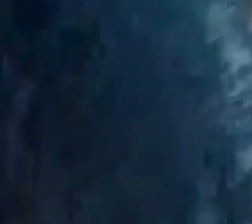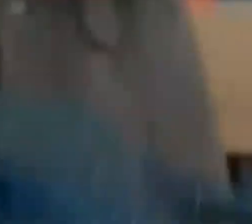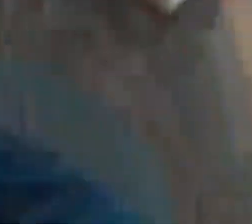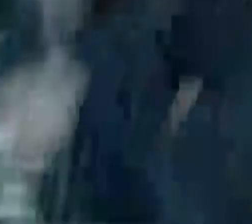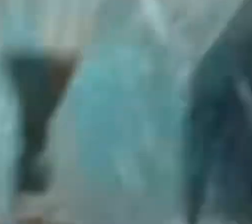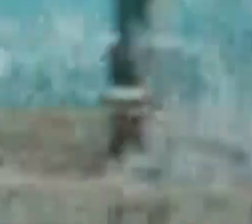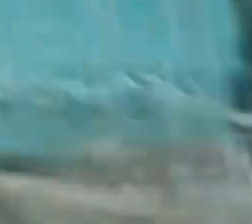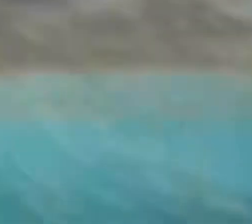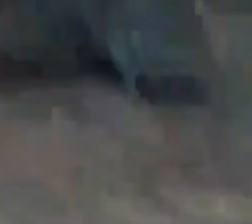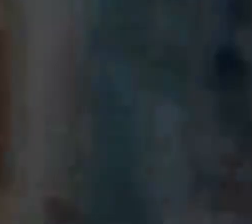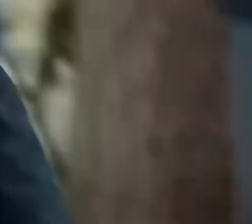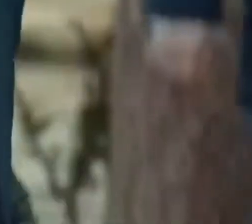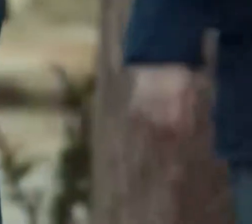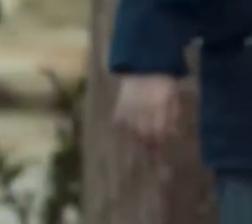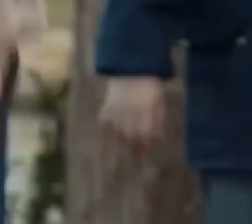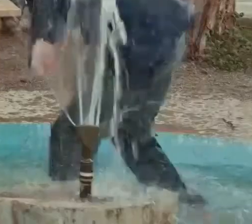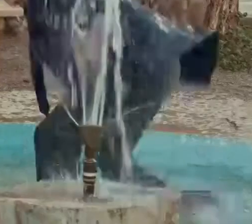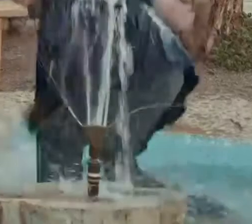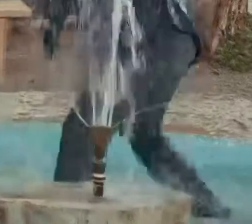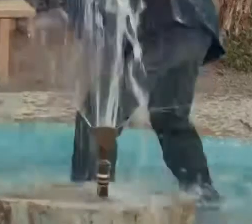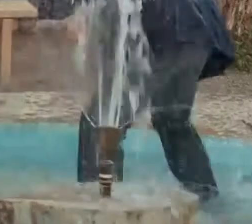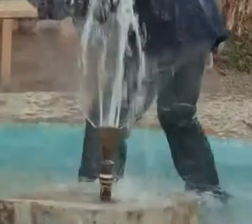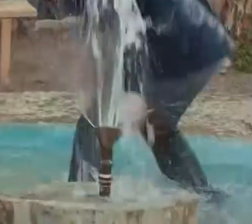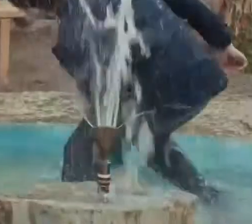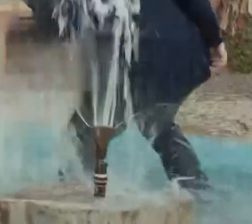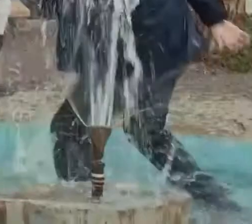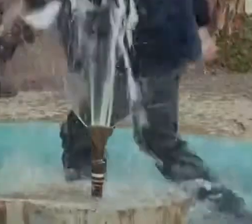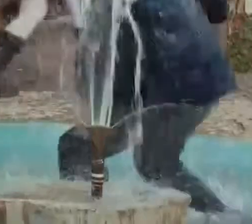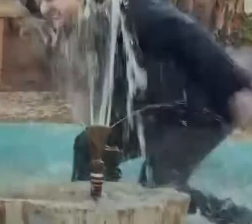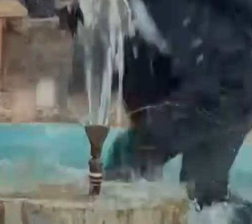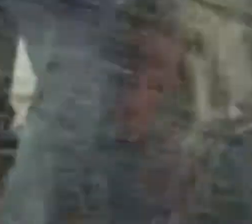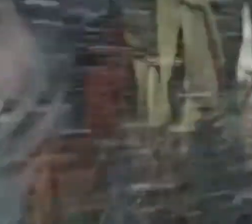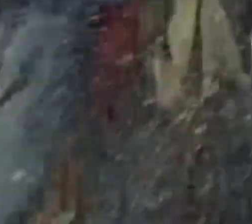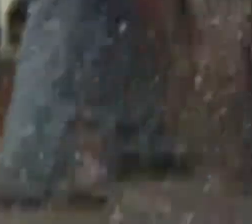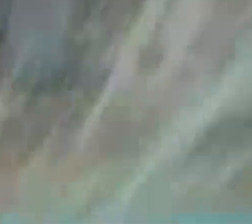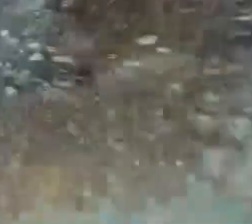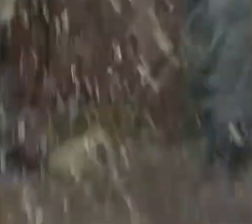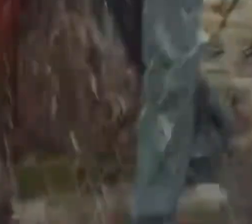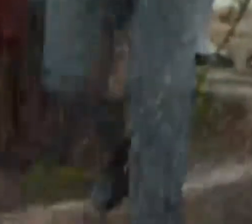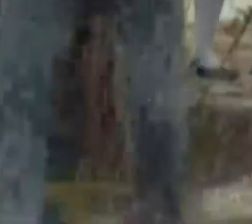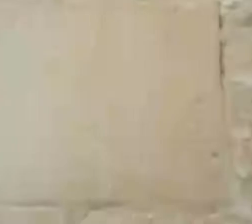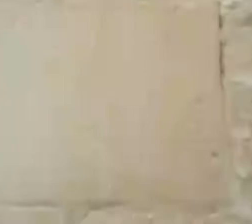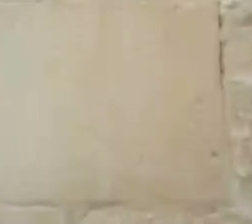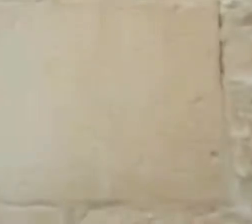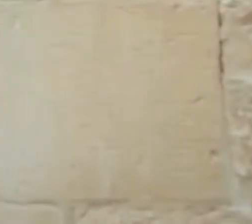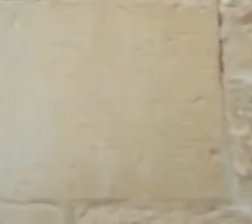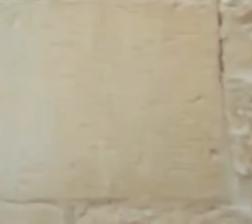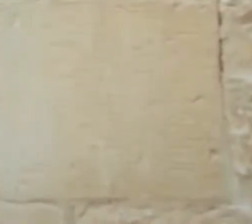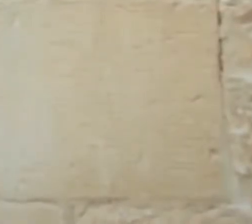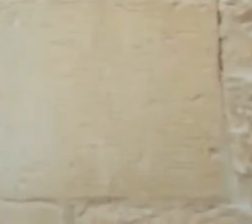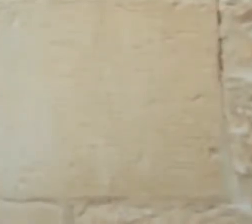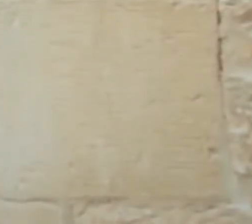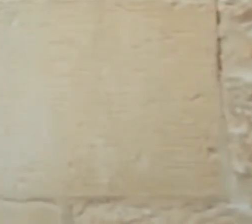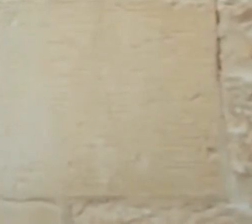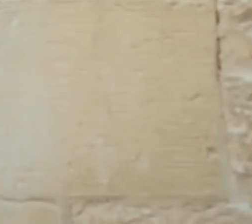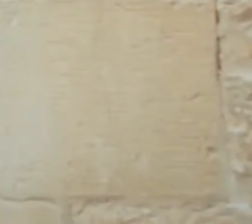Cevat da karşılık verip su attı. İş bir anda savaşa dönüverdi. Birbirlerine su fışkırtmaya başladılar. Çocuk neşeleri geri gelmiş.